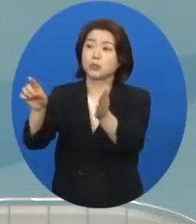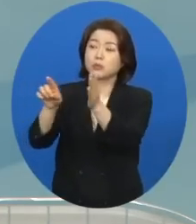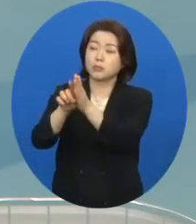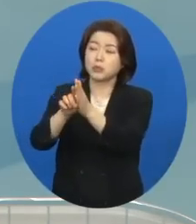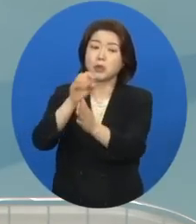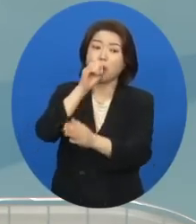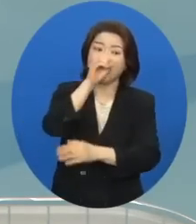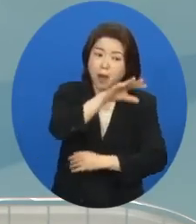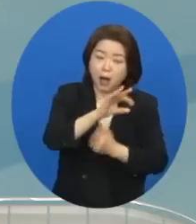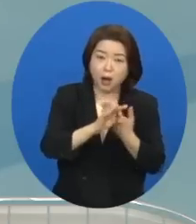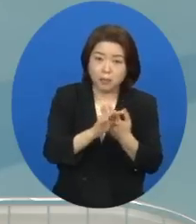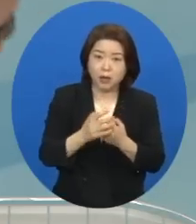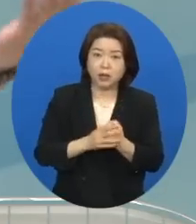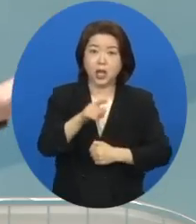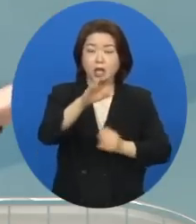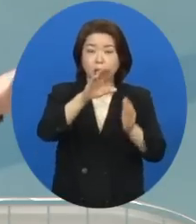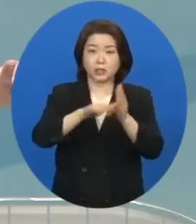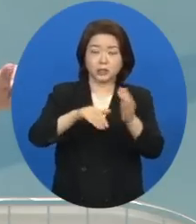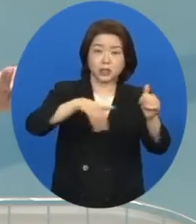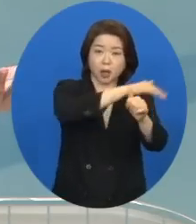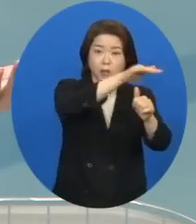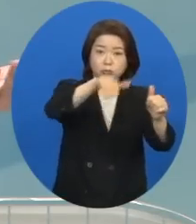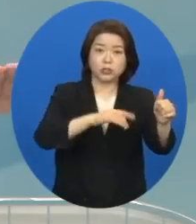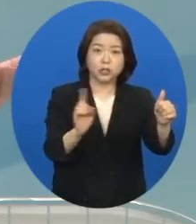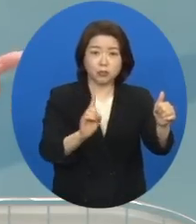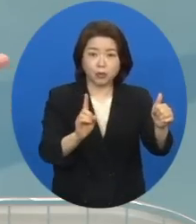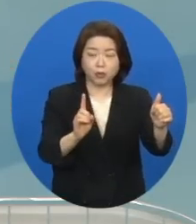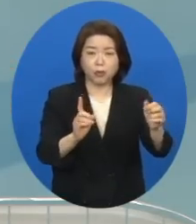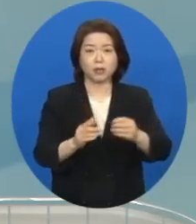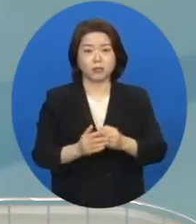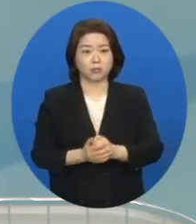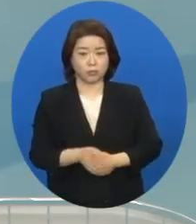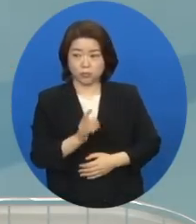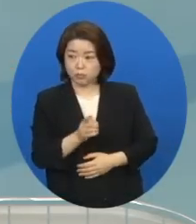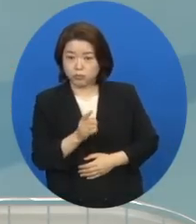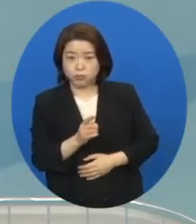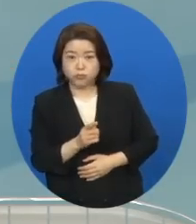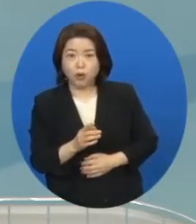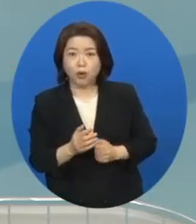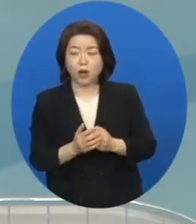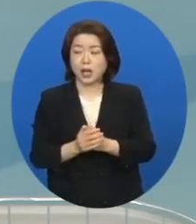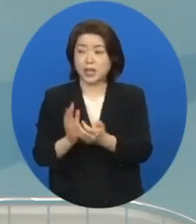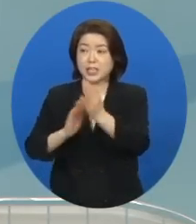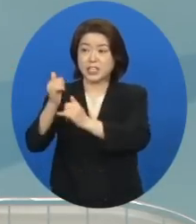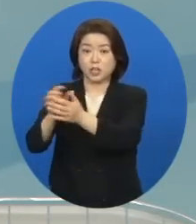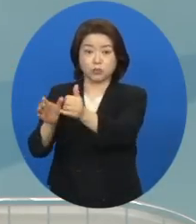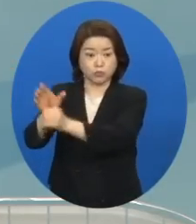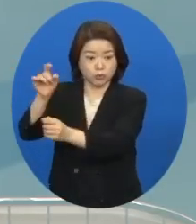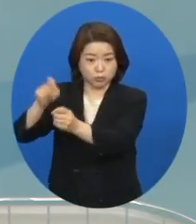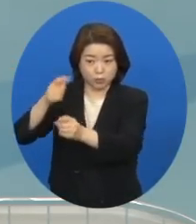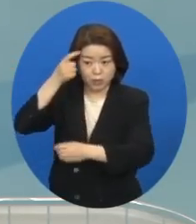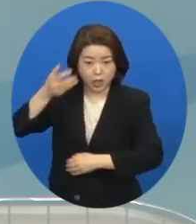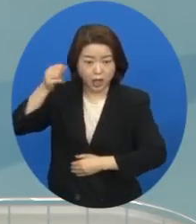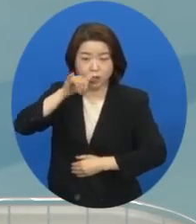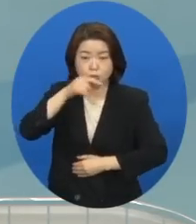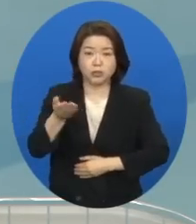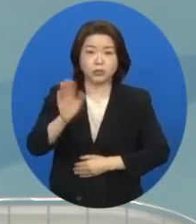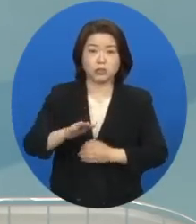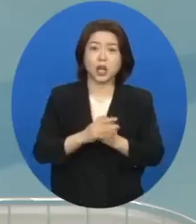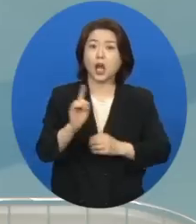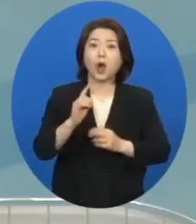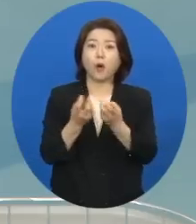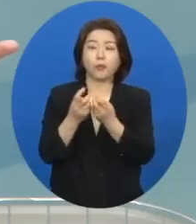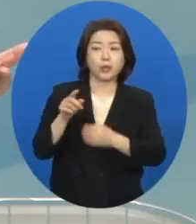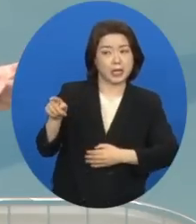믿는다고 말을 하면 그때 당시의 분위기는 심지어 예수님을 죽이려고 하고 있는데 어떻게